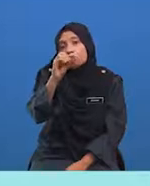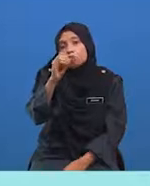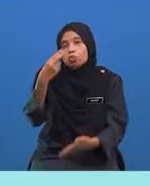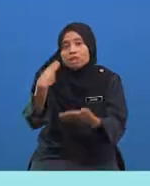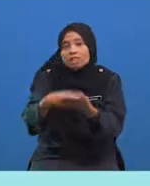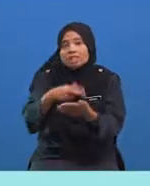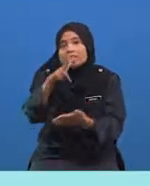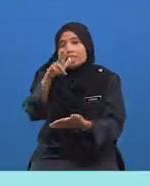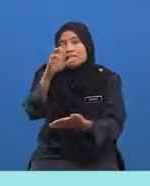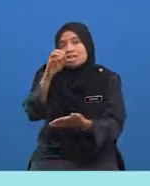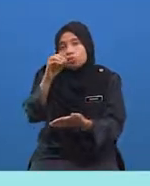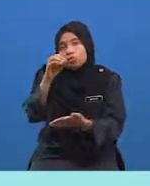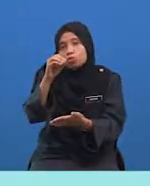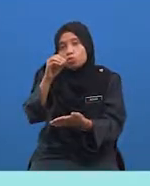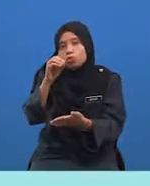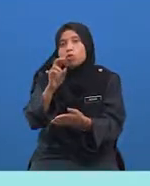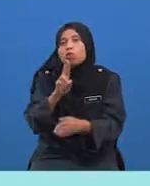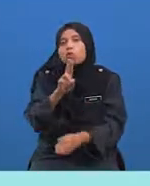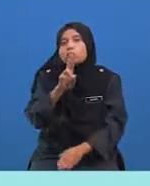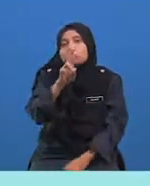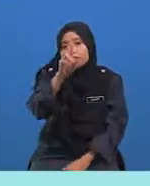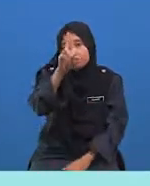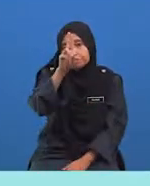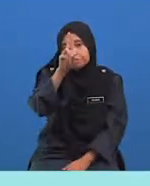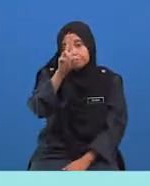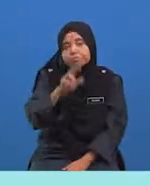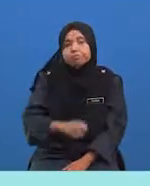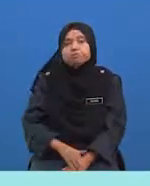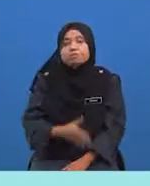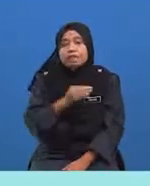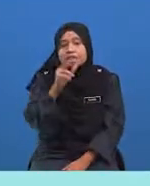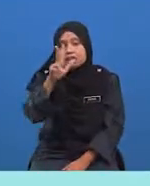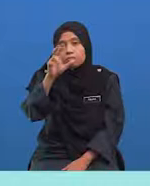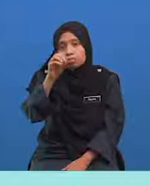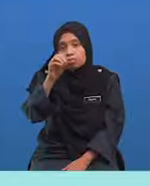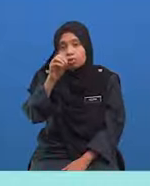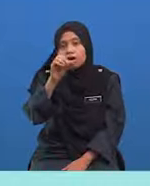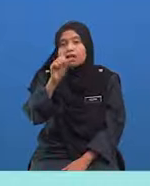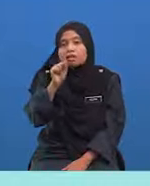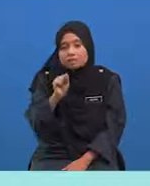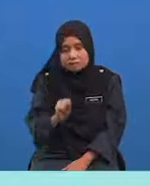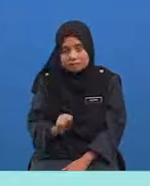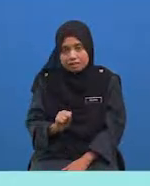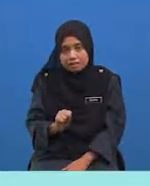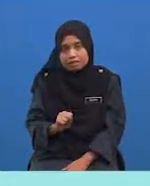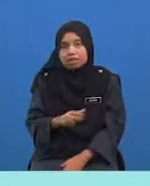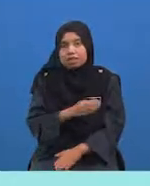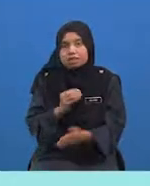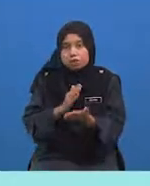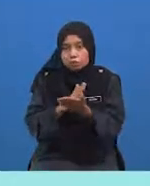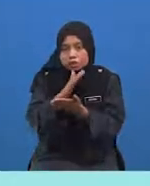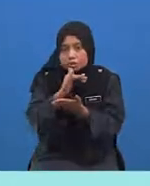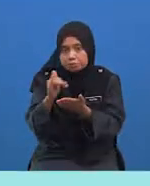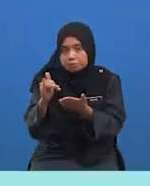darjah hingga 30 darjah utara dan 30 darjah selatan. Zon iklim